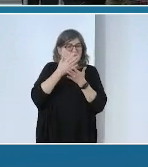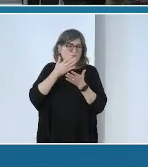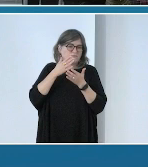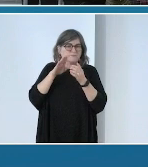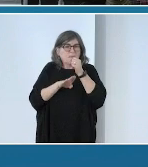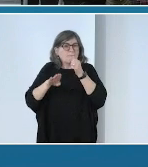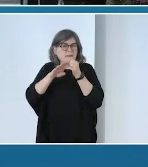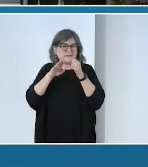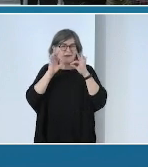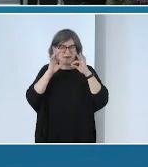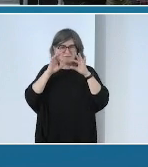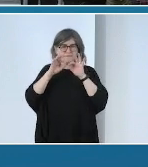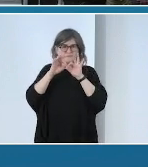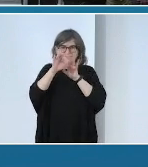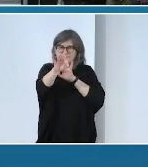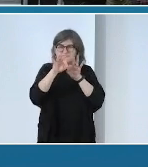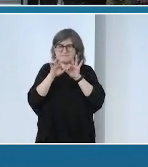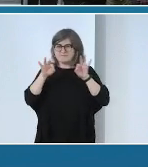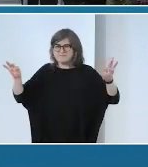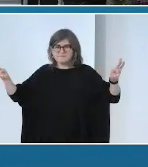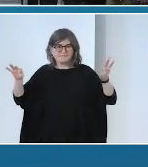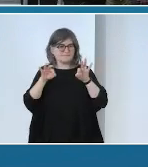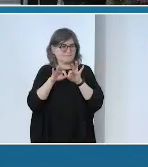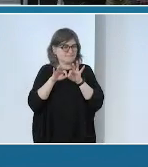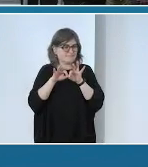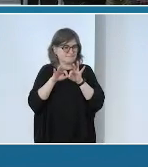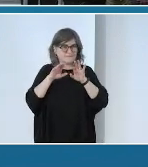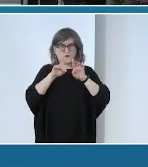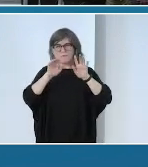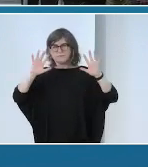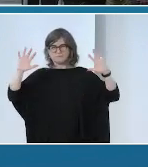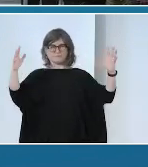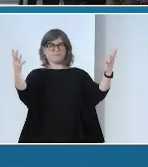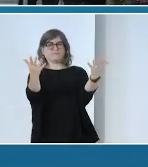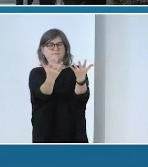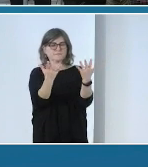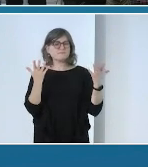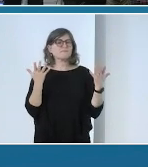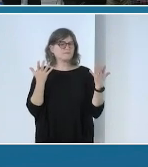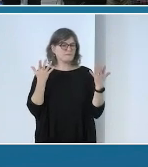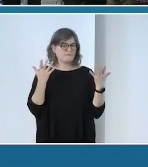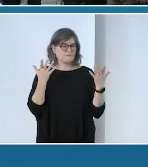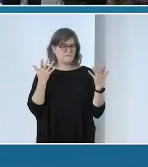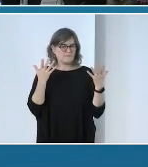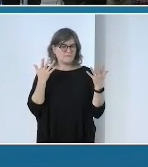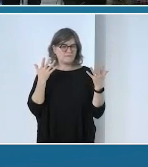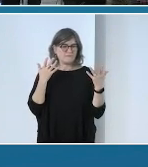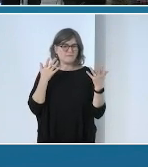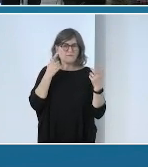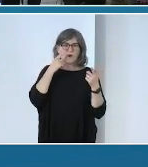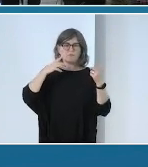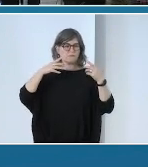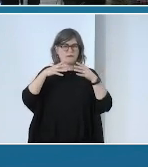y avoir un contenant, en gros c'est le contenant qui nous permet de ne pas vivre dans un espace complètement